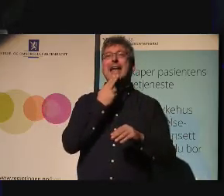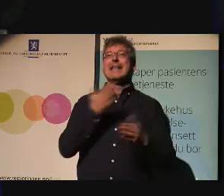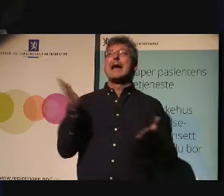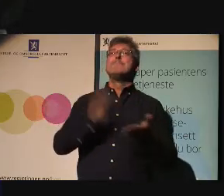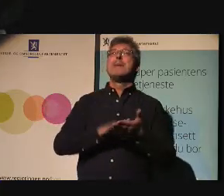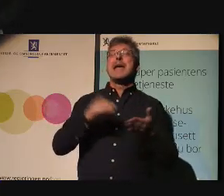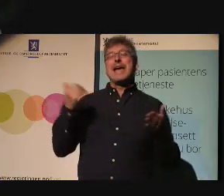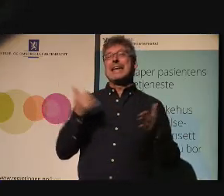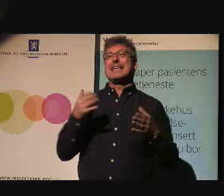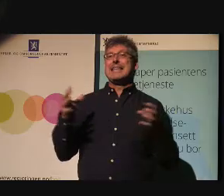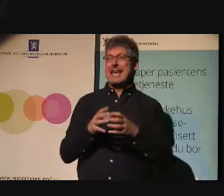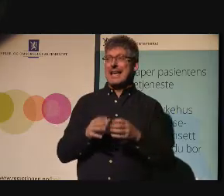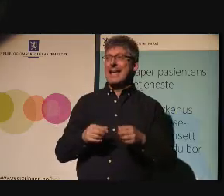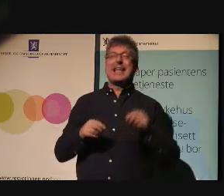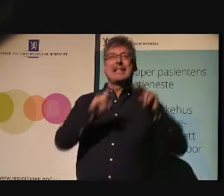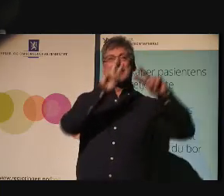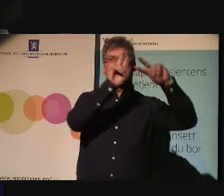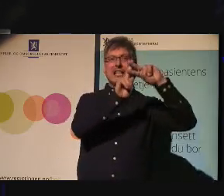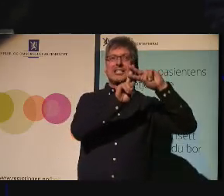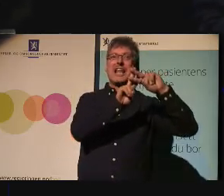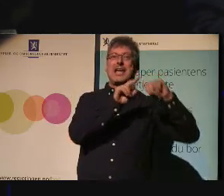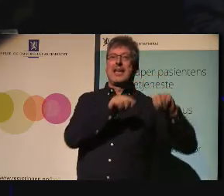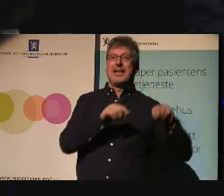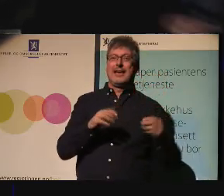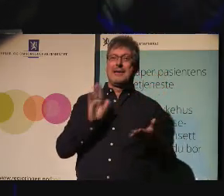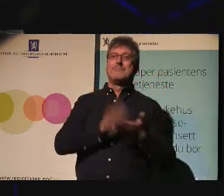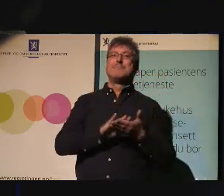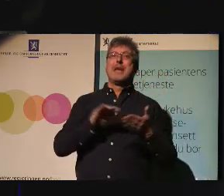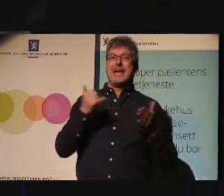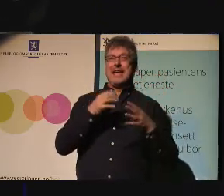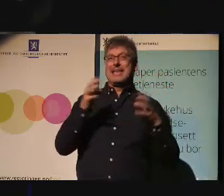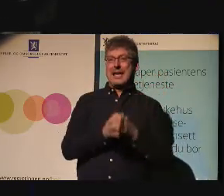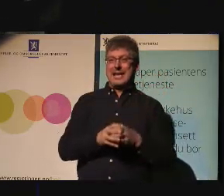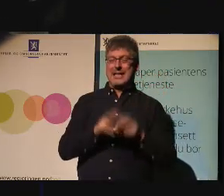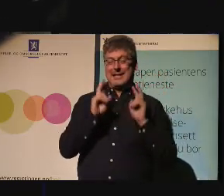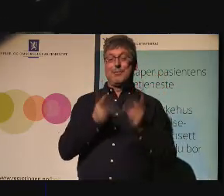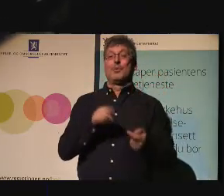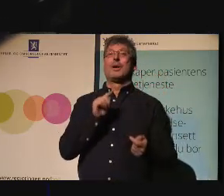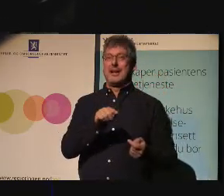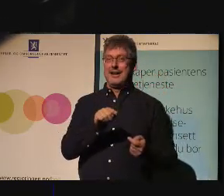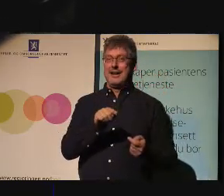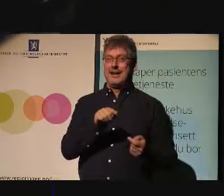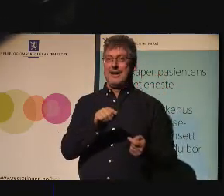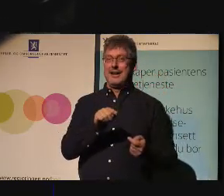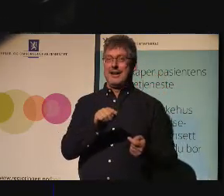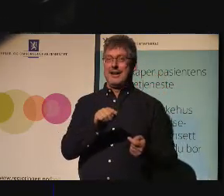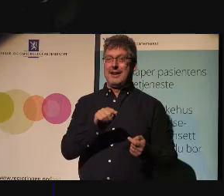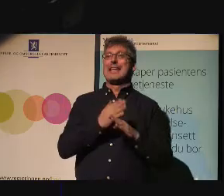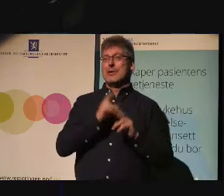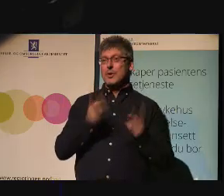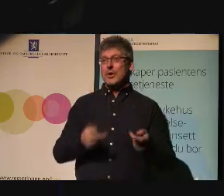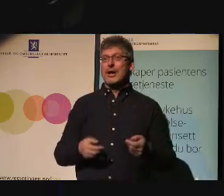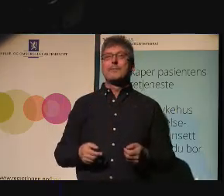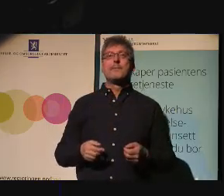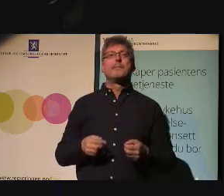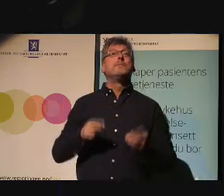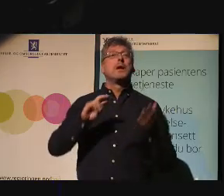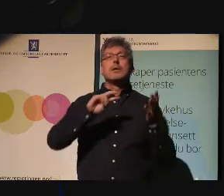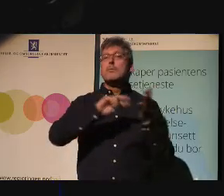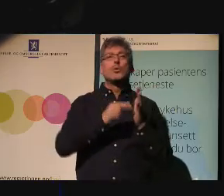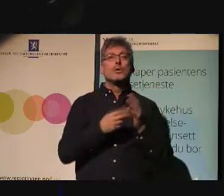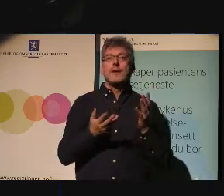Eller rettere sagt, tror jeg, hashtag Med i gjengen. I hvert fall så bruker de den hashtaggen der hvor det er riktig å bruke. Og prosjektet skal bidra